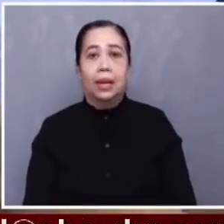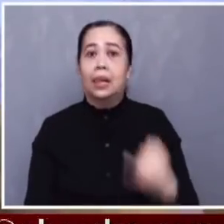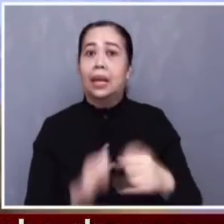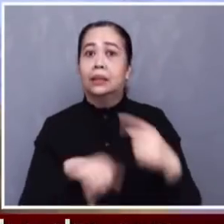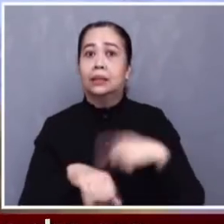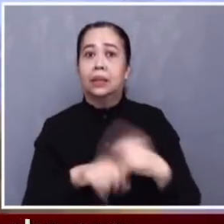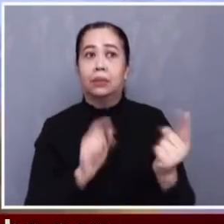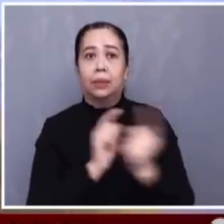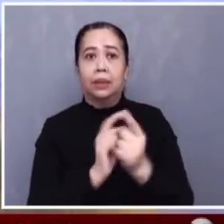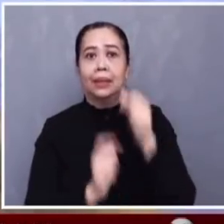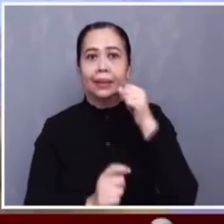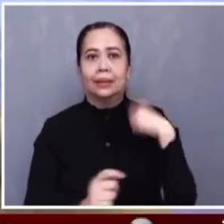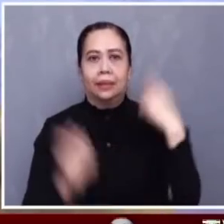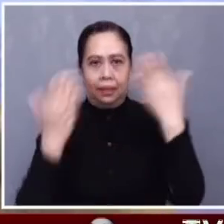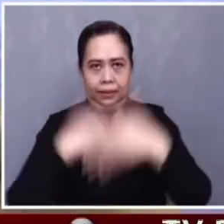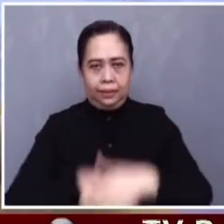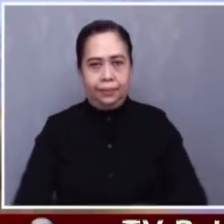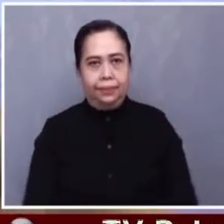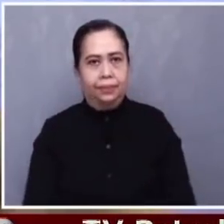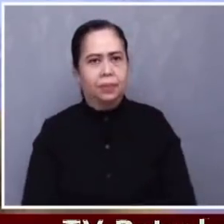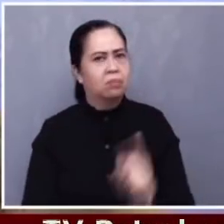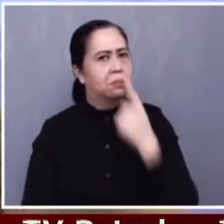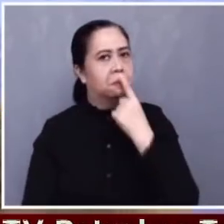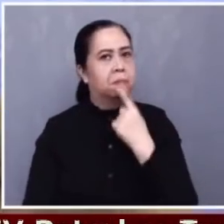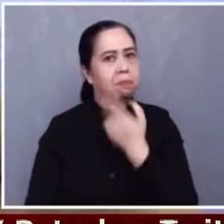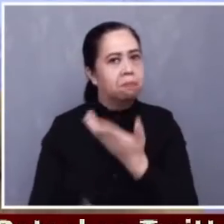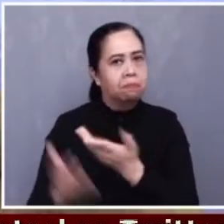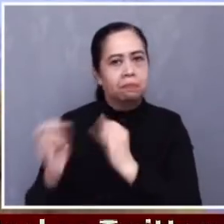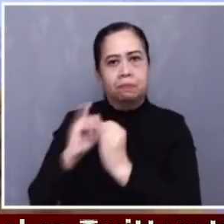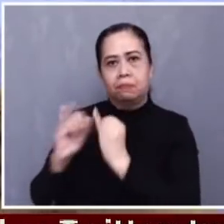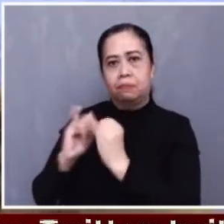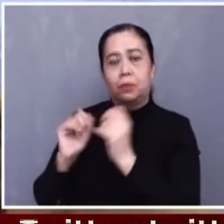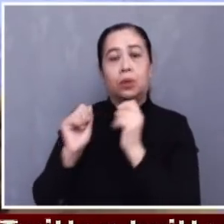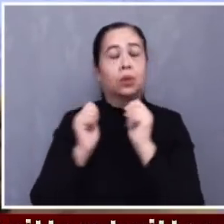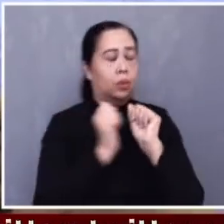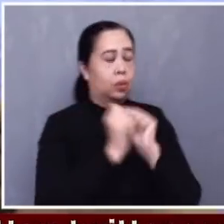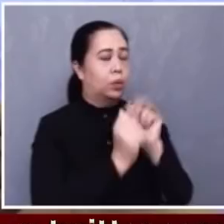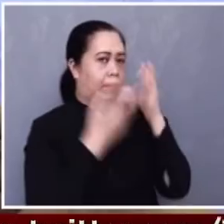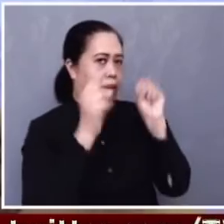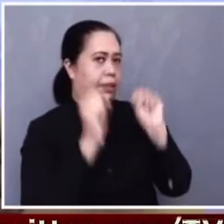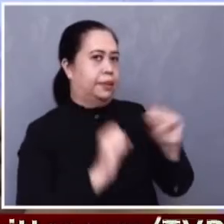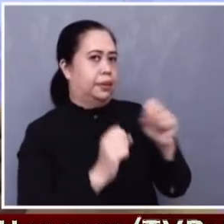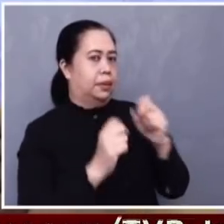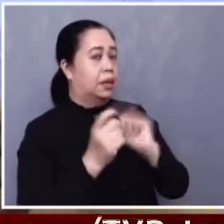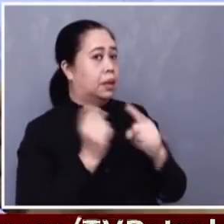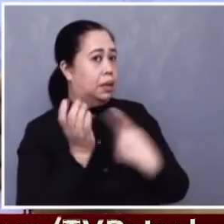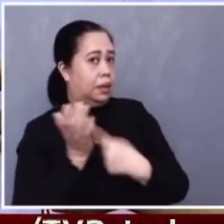night. Ano sir yung napag-usapan, sir? With the President.